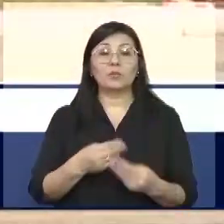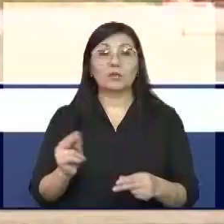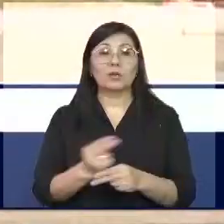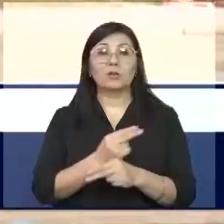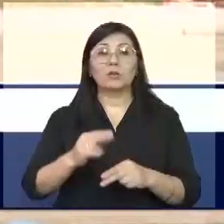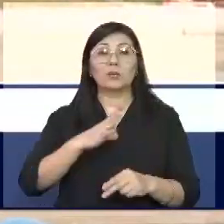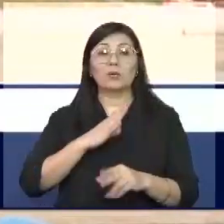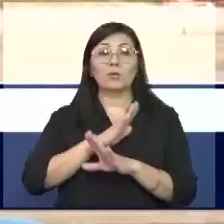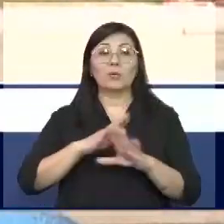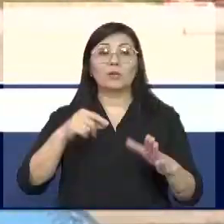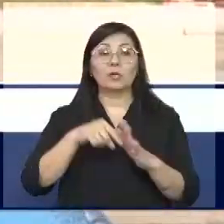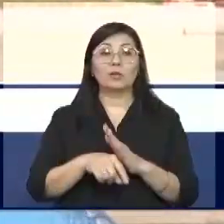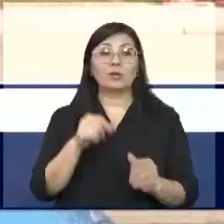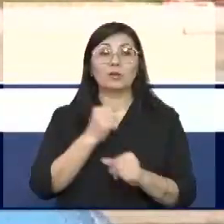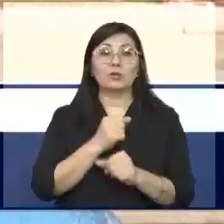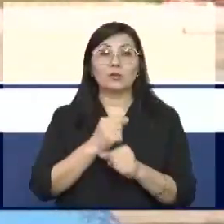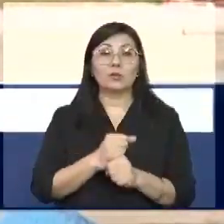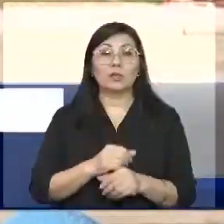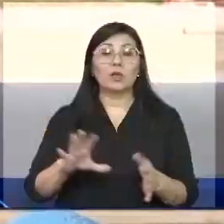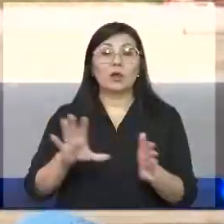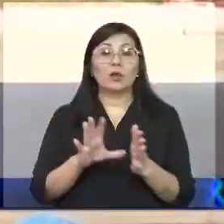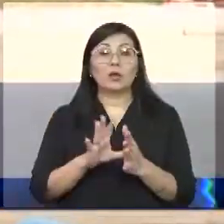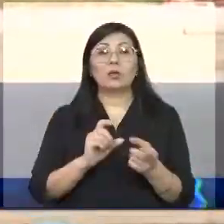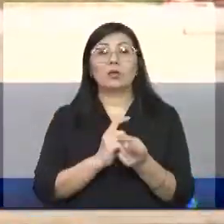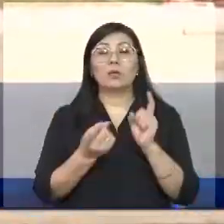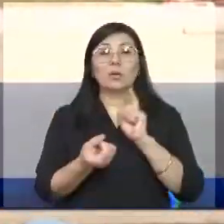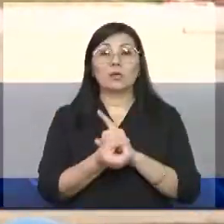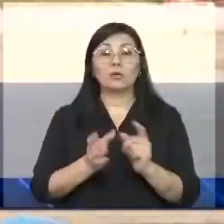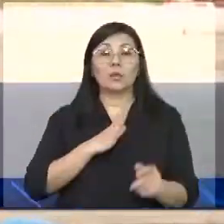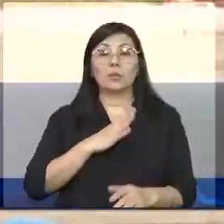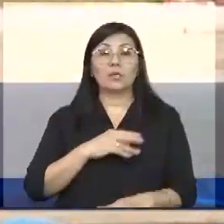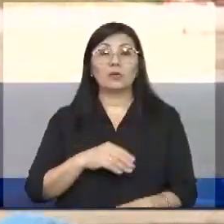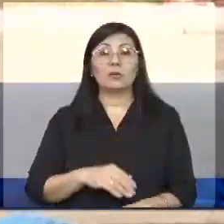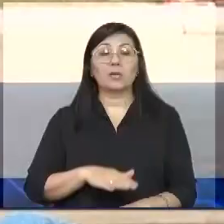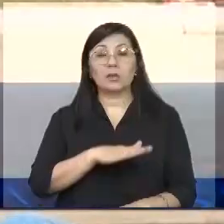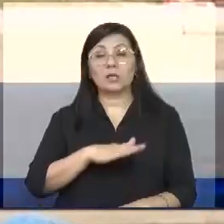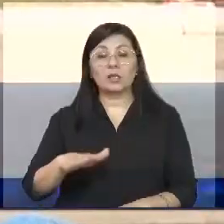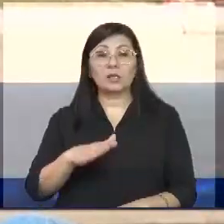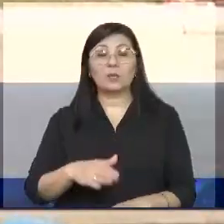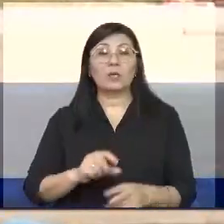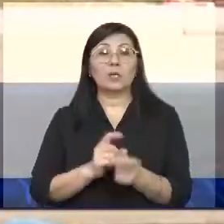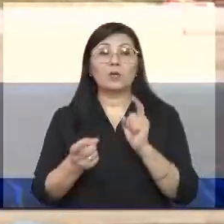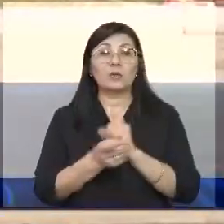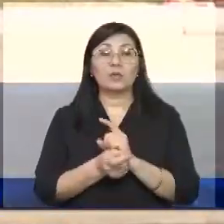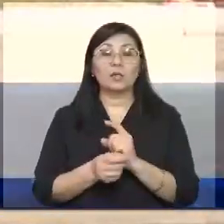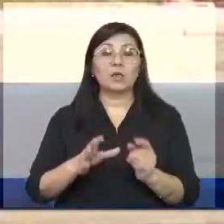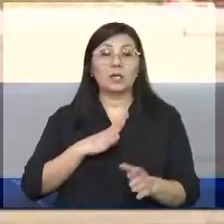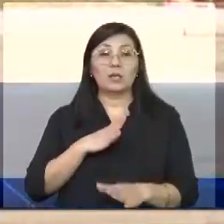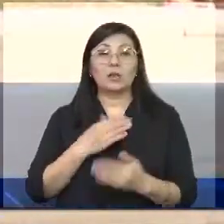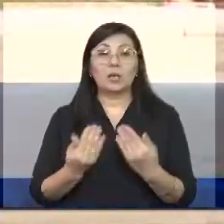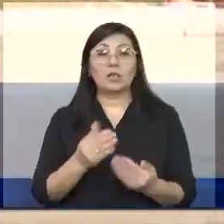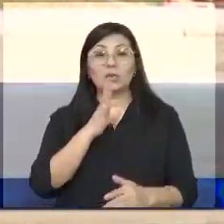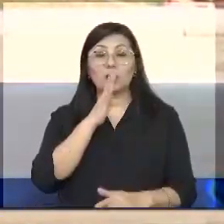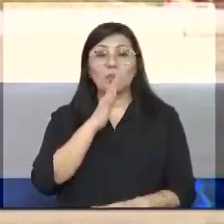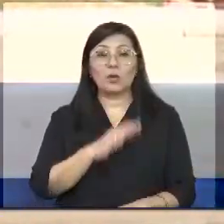көрмеген. Яғни ішкі жұмыстары, тоқтың барлығы ауыстырылды. Единнің барлығы ауысырды, сияшқы ғойылды. Қазіргі